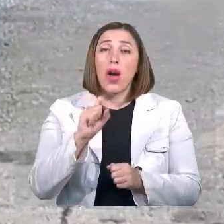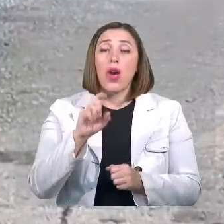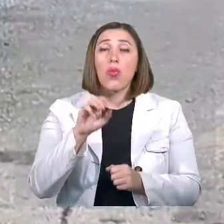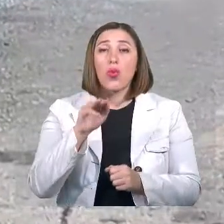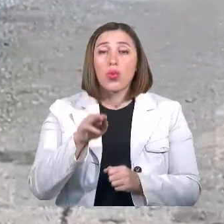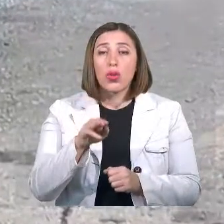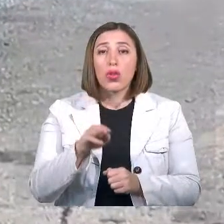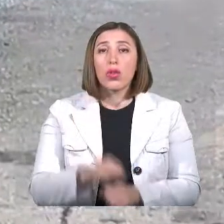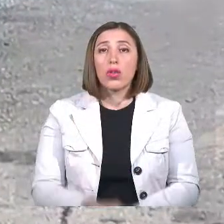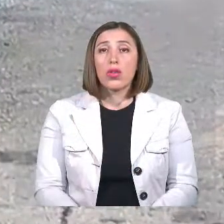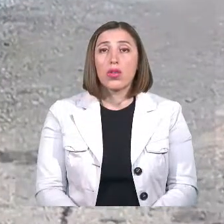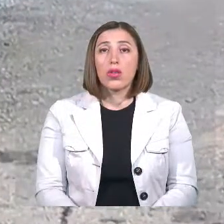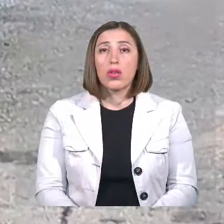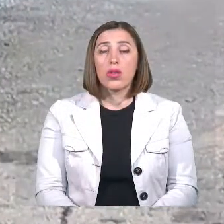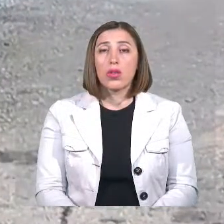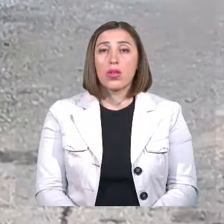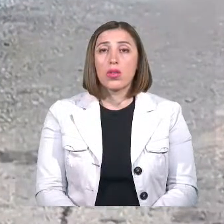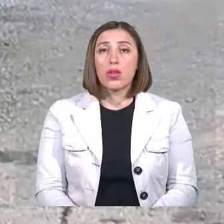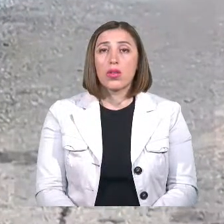գրեթե